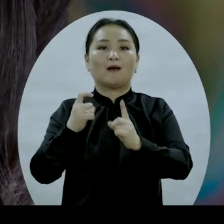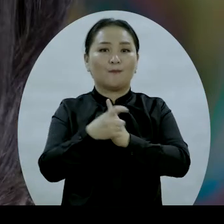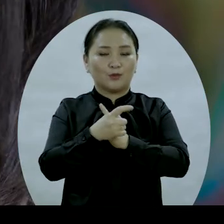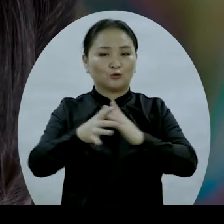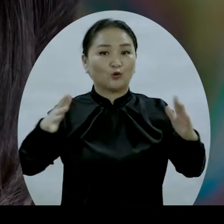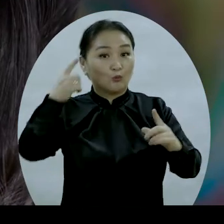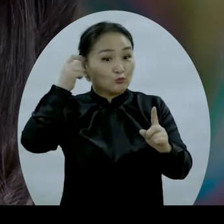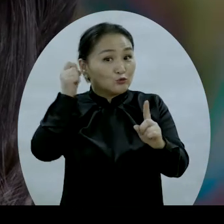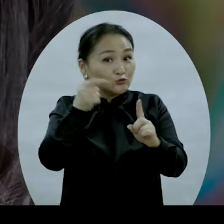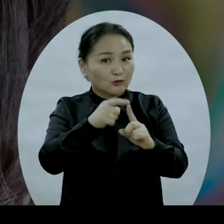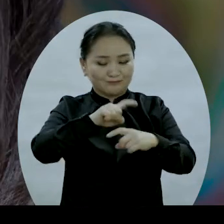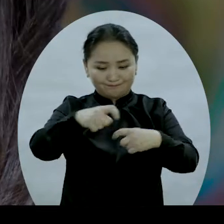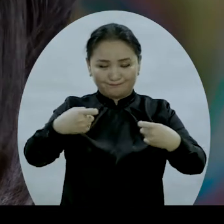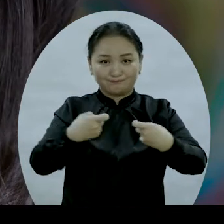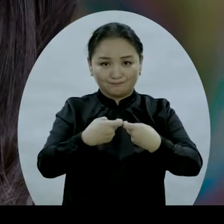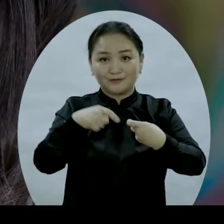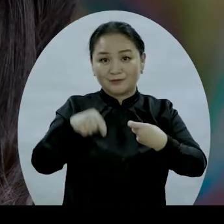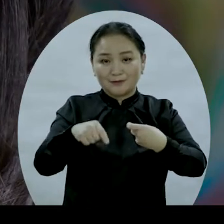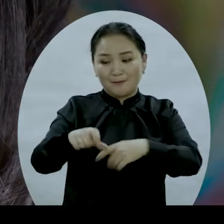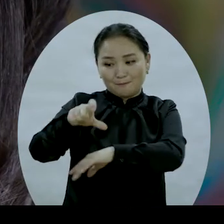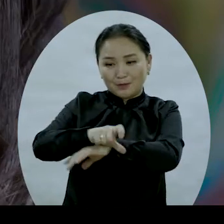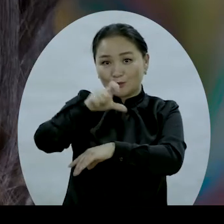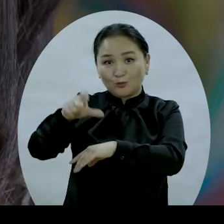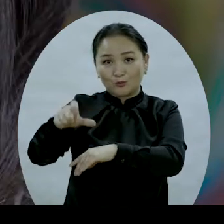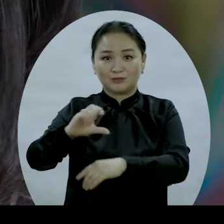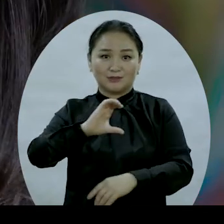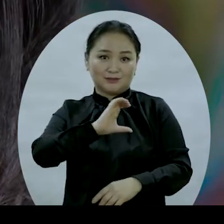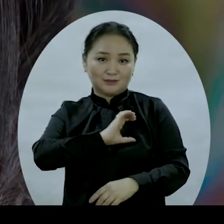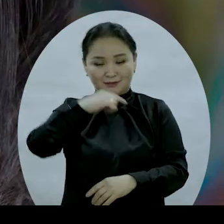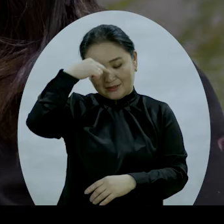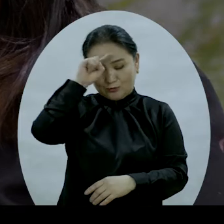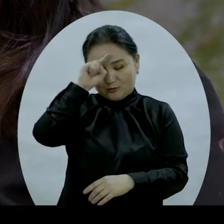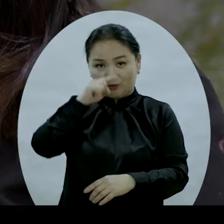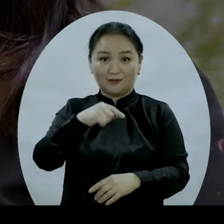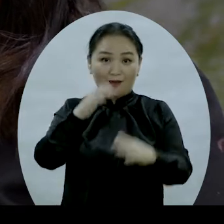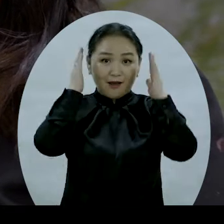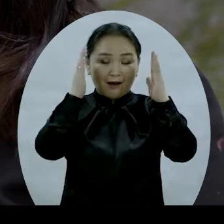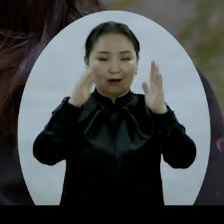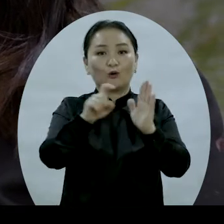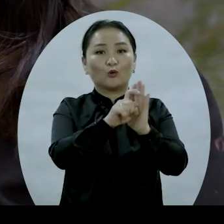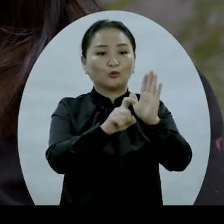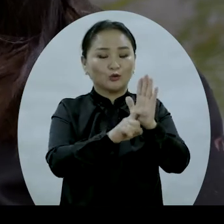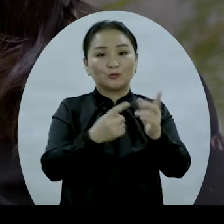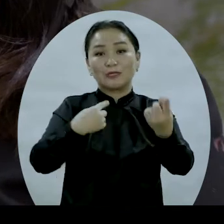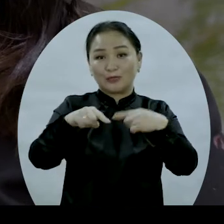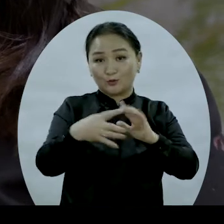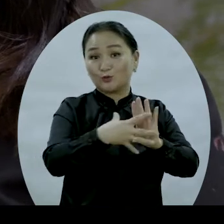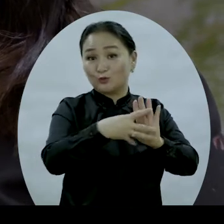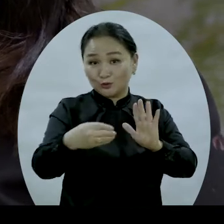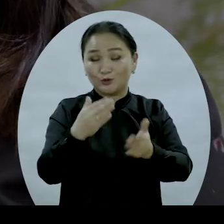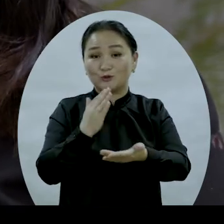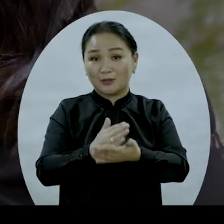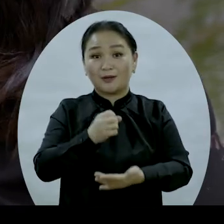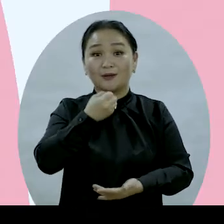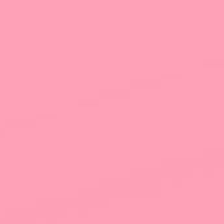том зорилгыг тийм биелүүлэхэд энэхүү мэрэгчлүүдийн сэтгцийн эрүүл мэндийг анхаарах хөтөлбөр бол бас тодорхой хэмжээгээр нөлөөлж байгаа